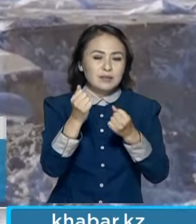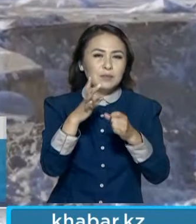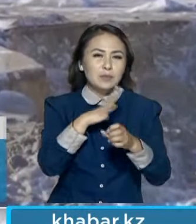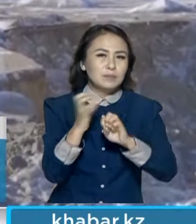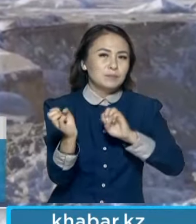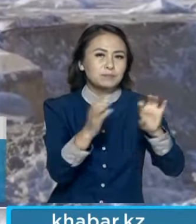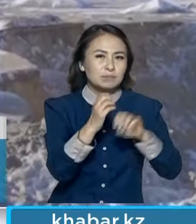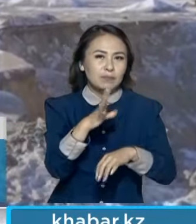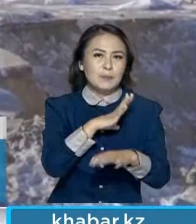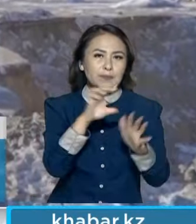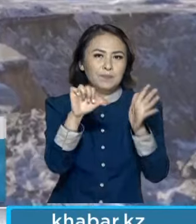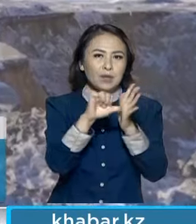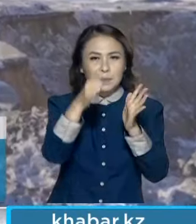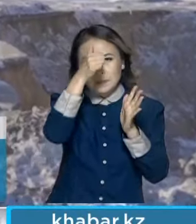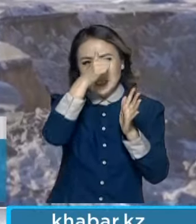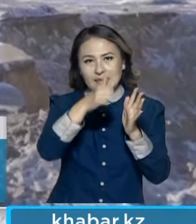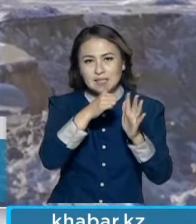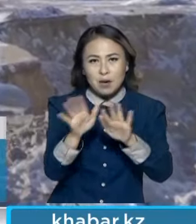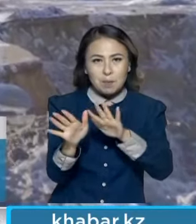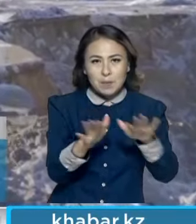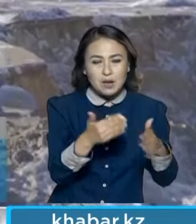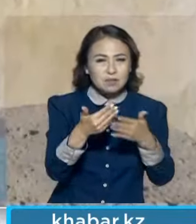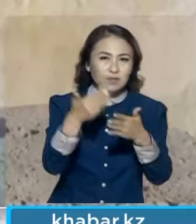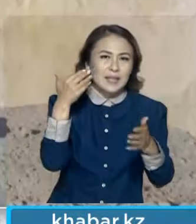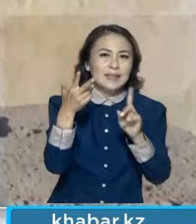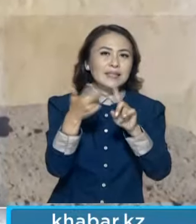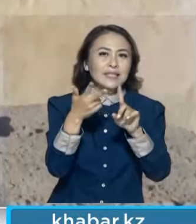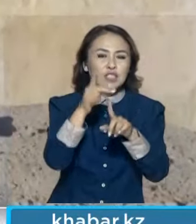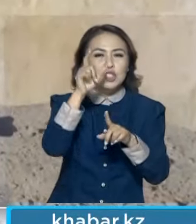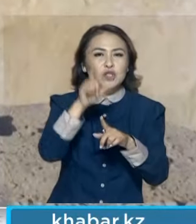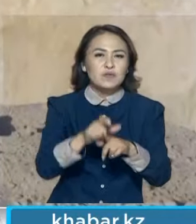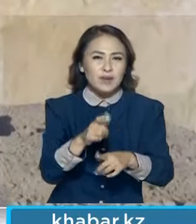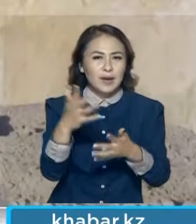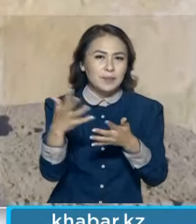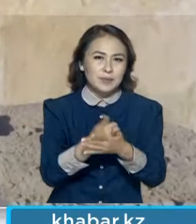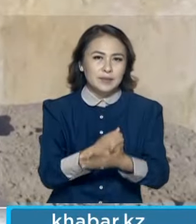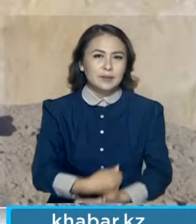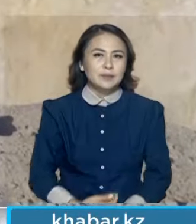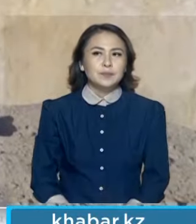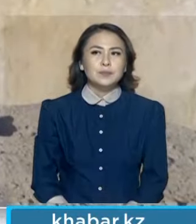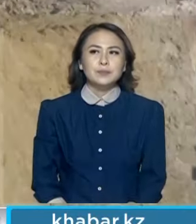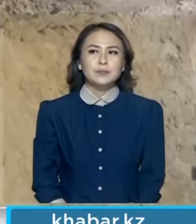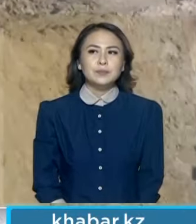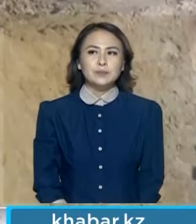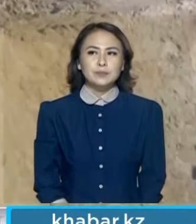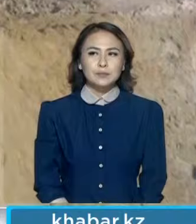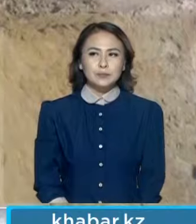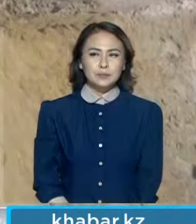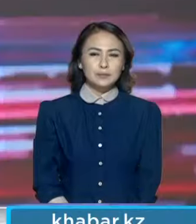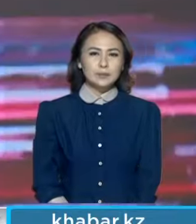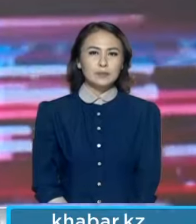шығарылды. Тек 6 айдан кейін өткен аптада 3-ші құтқарушының денесі табылды.